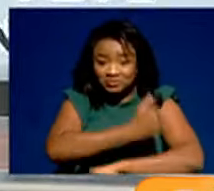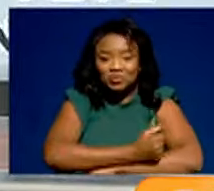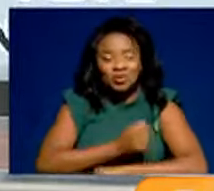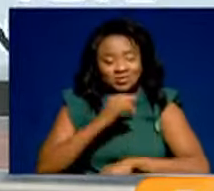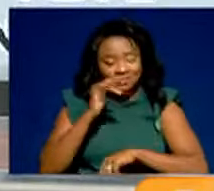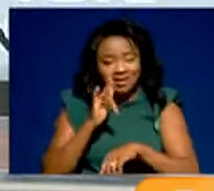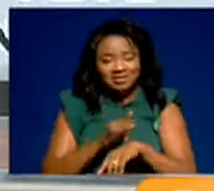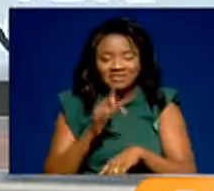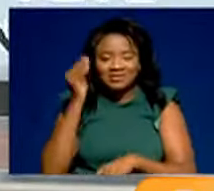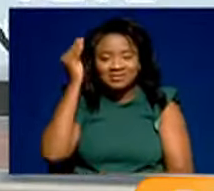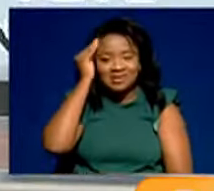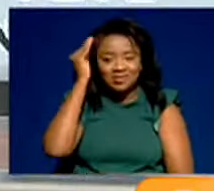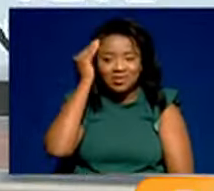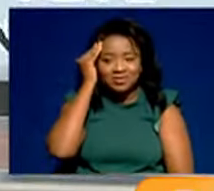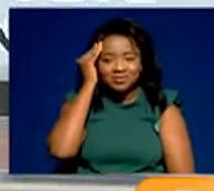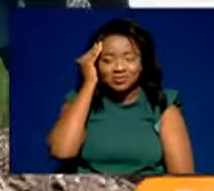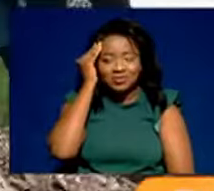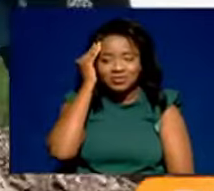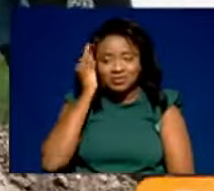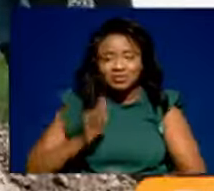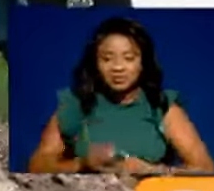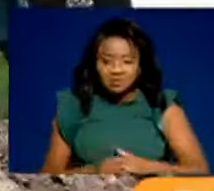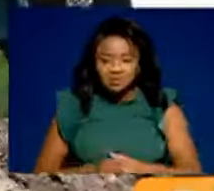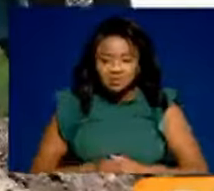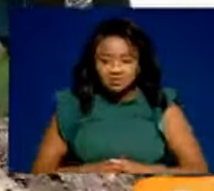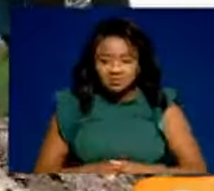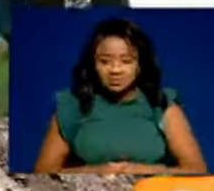elimu katika eneo hilo.